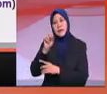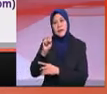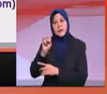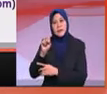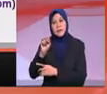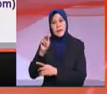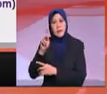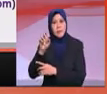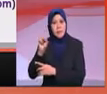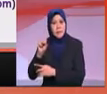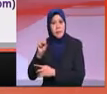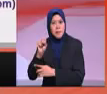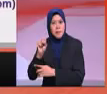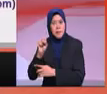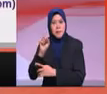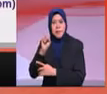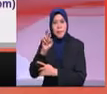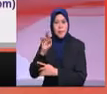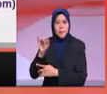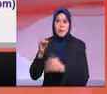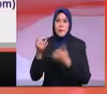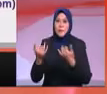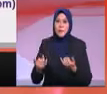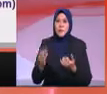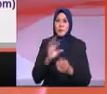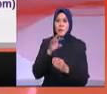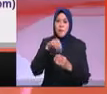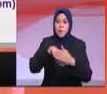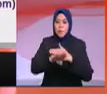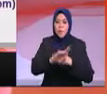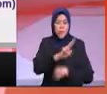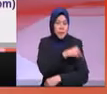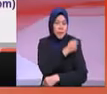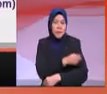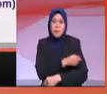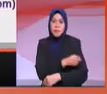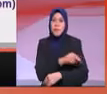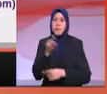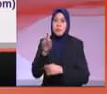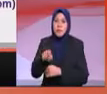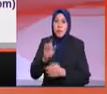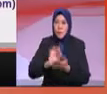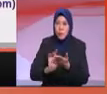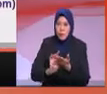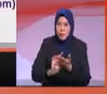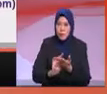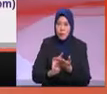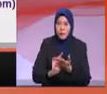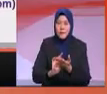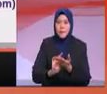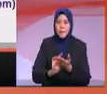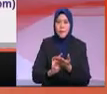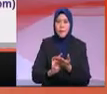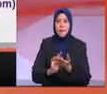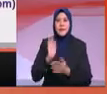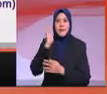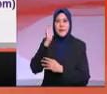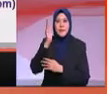ID, kes-kes SARI yang masuk ke hospital yang perlukan rawatan, iaitu kita